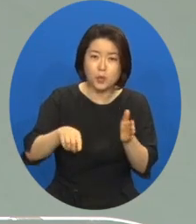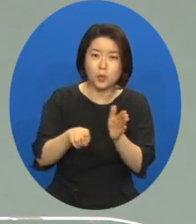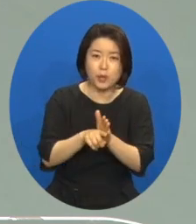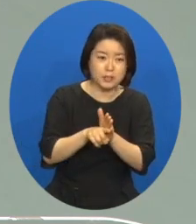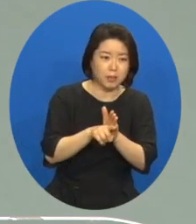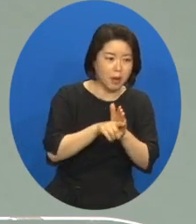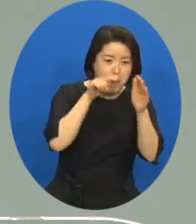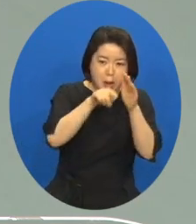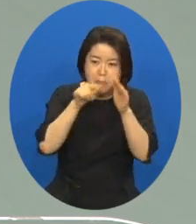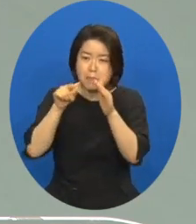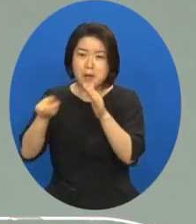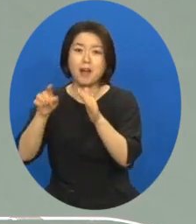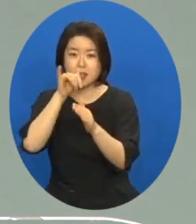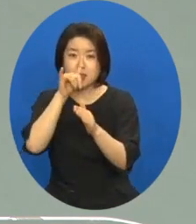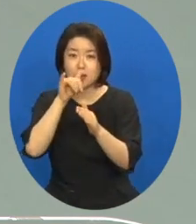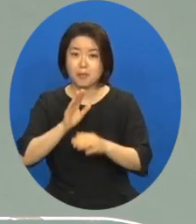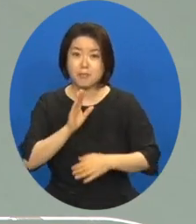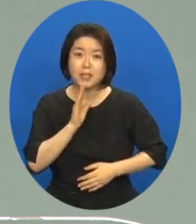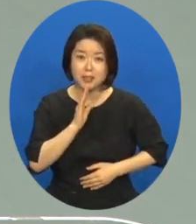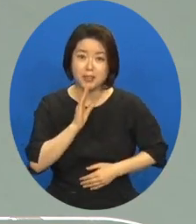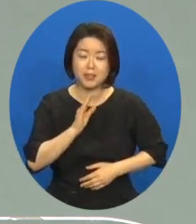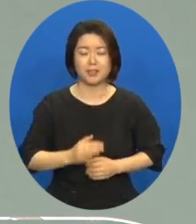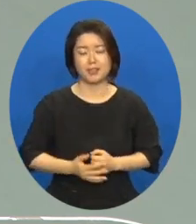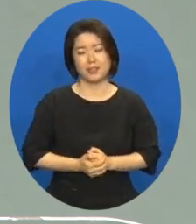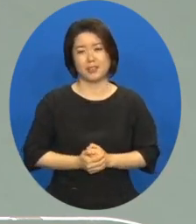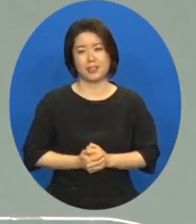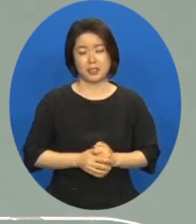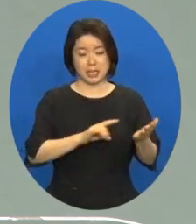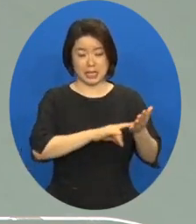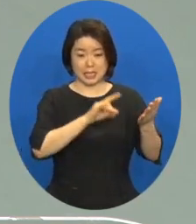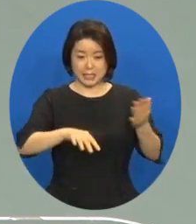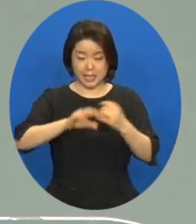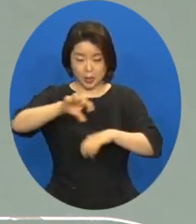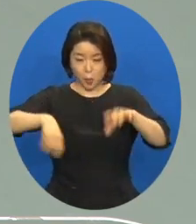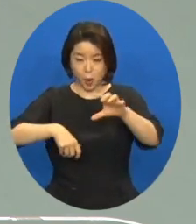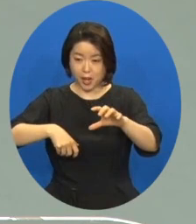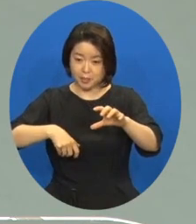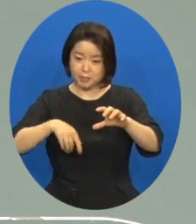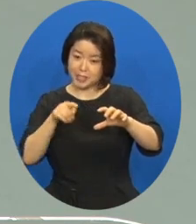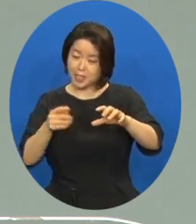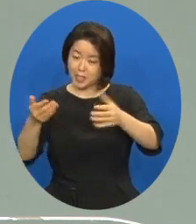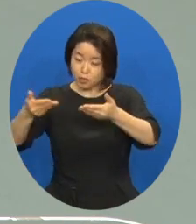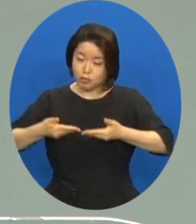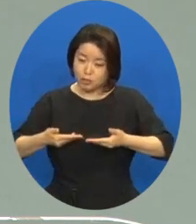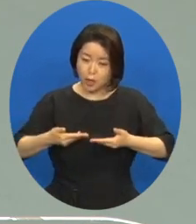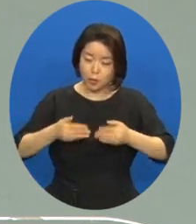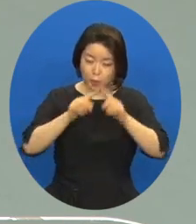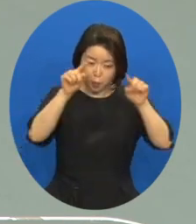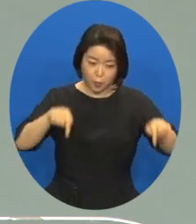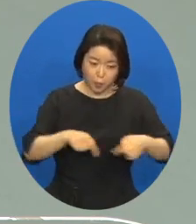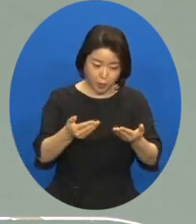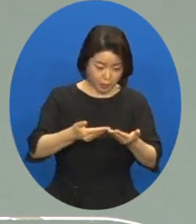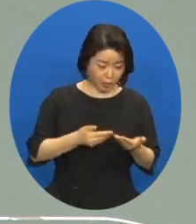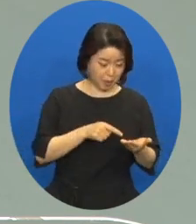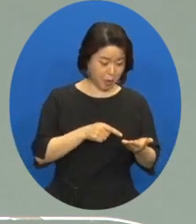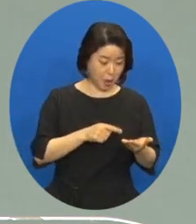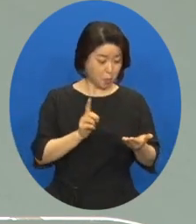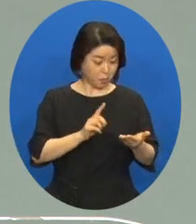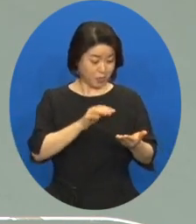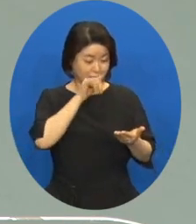재난지원금 받으러 가잖아요. 아니, 세금 환급 나왔다고 통지서 오면 무슨 일 있어도 가서